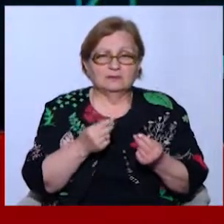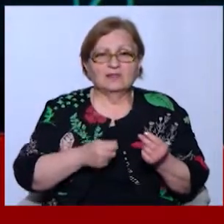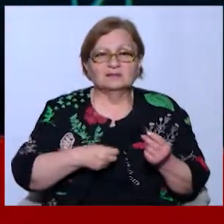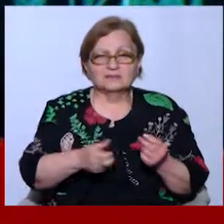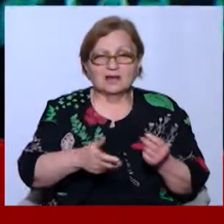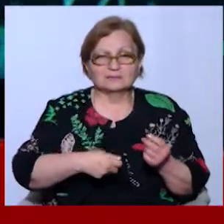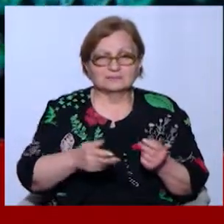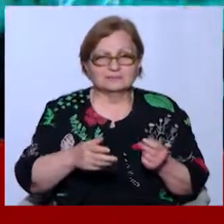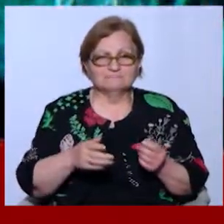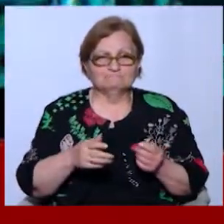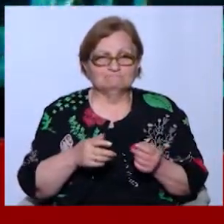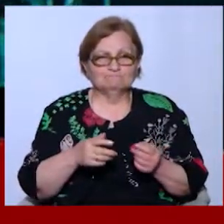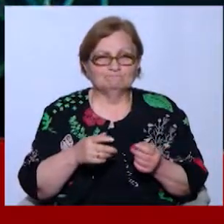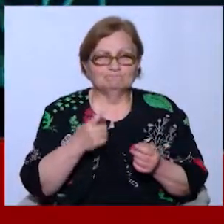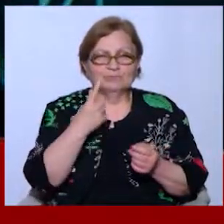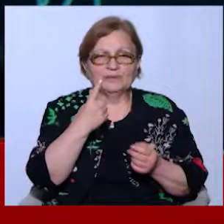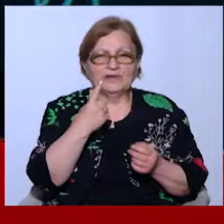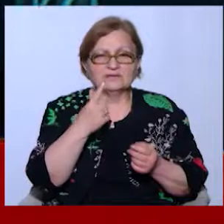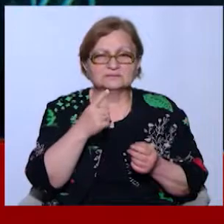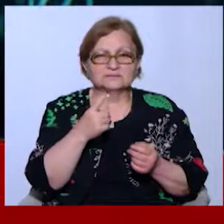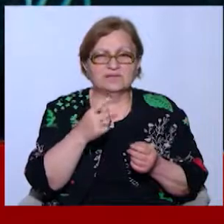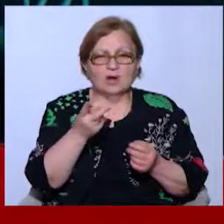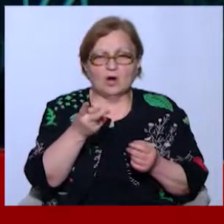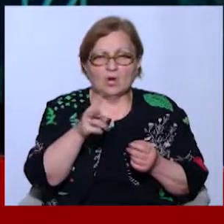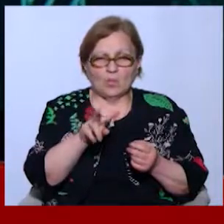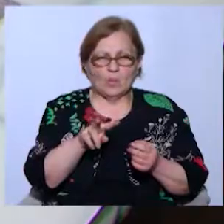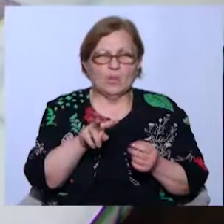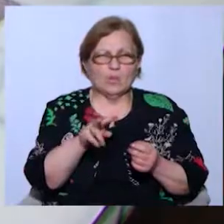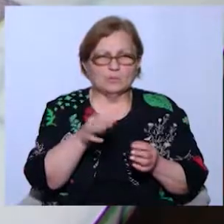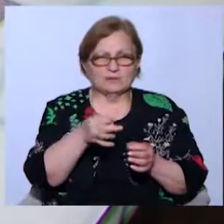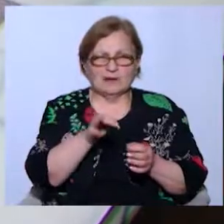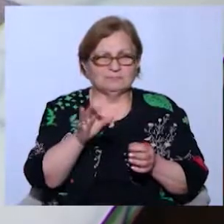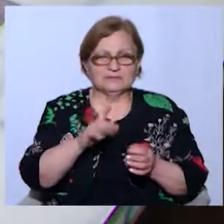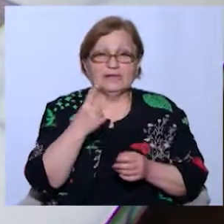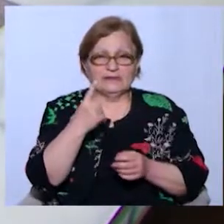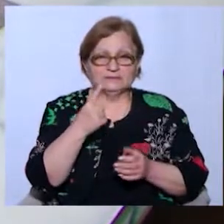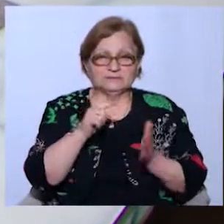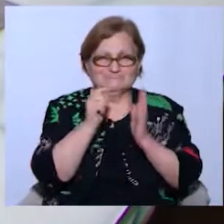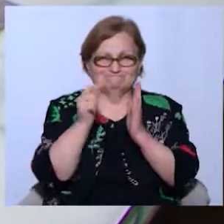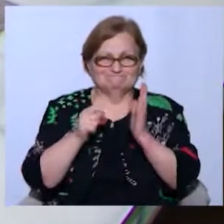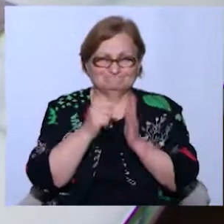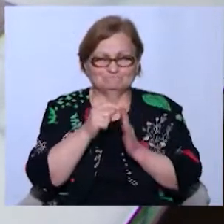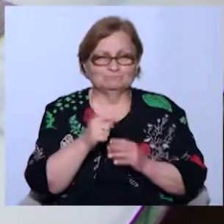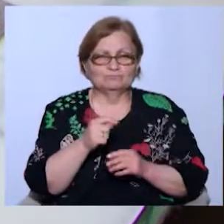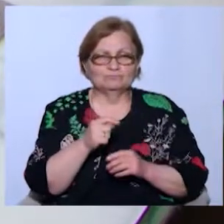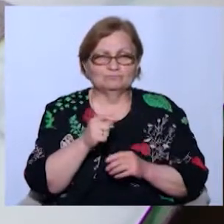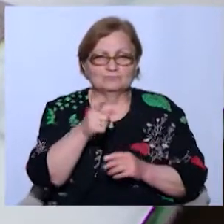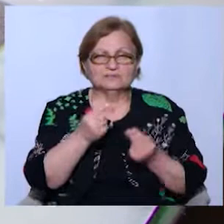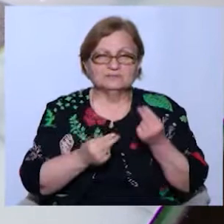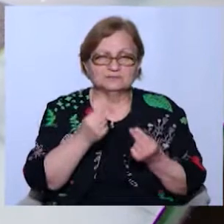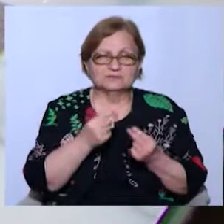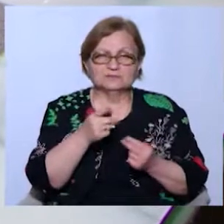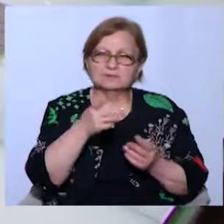ნარდს, მაგალითად ერთი კამათით ვთამაშობთ, შეიძლება ნარდი არის, შეიძლება მე სიმბირის სხვა თამაშია, სადაც კამათელია საჭირო და თქვენ